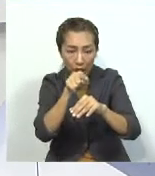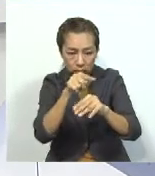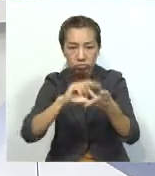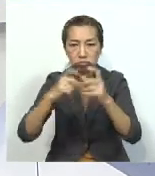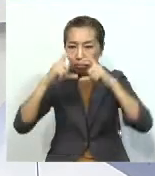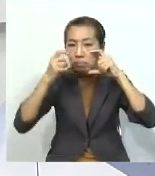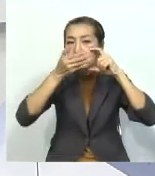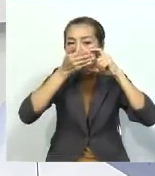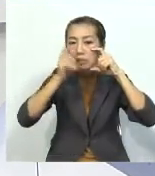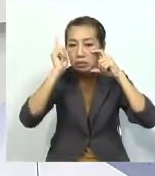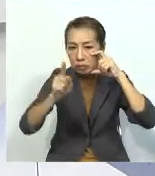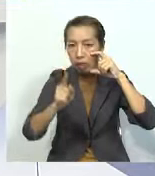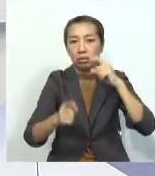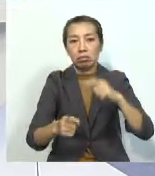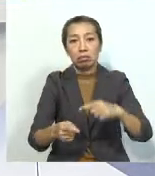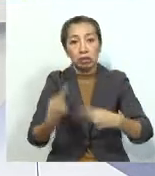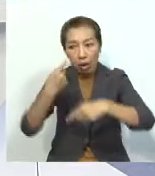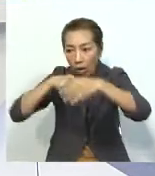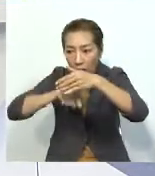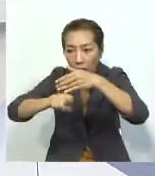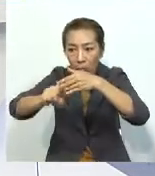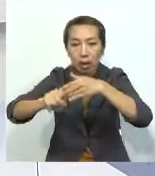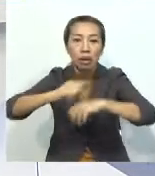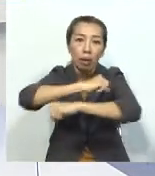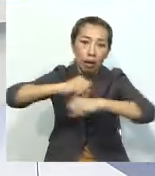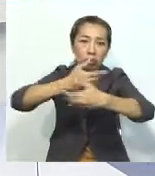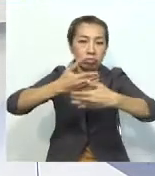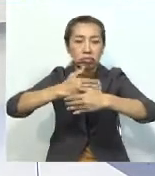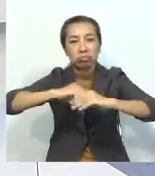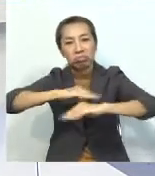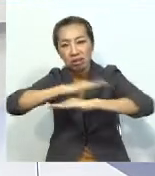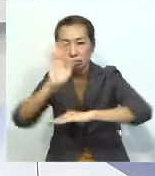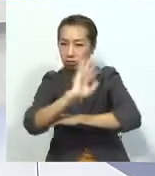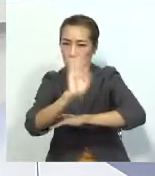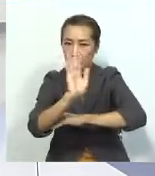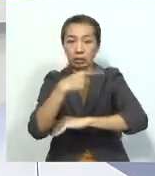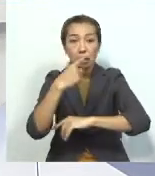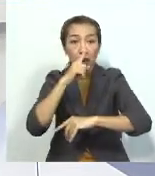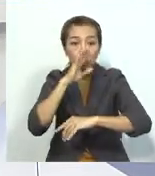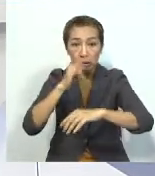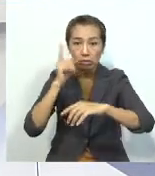ำเลยว่าให้ใส่หน้ากากอนามัยหลีกเลี่ยงกิจกรรมกลางแจ้งได้หลีกเลี่ยงก่อนเลยถ้าจำเป็นต้อง